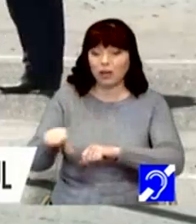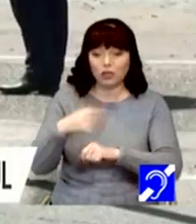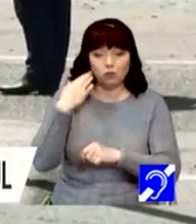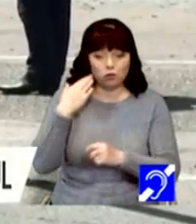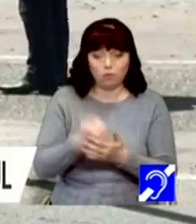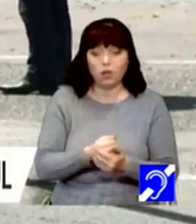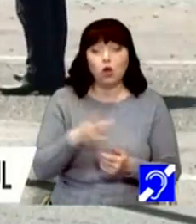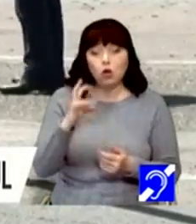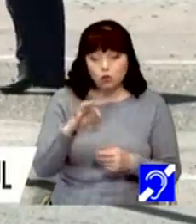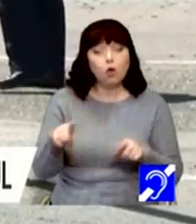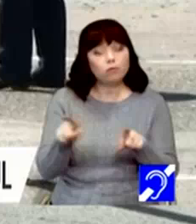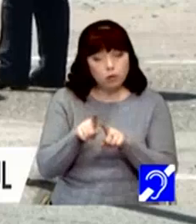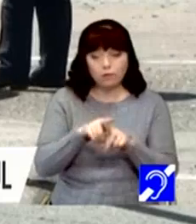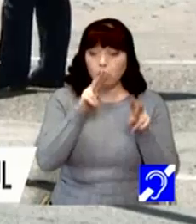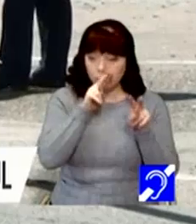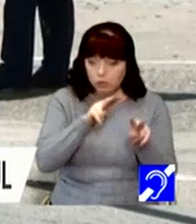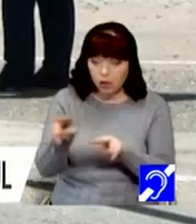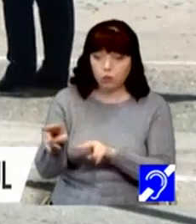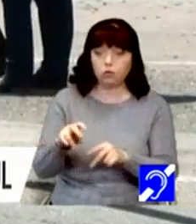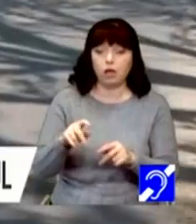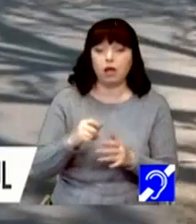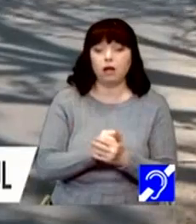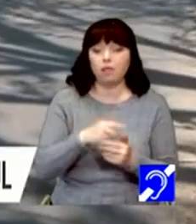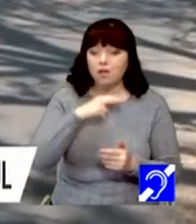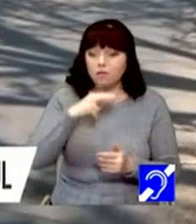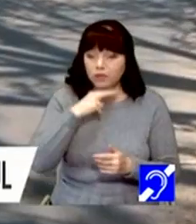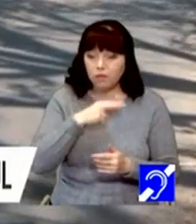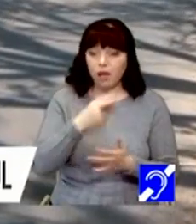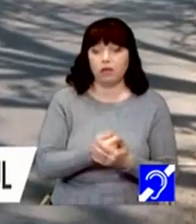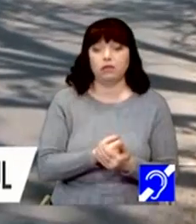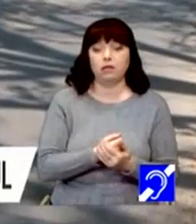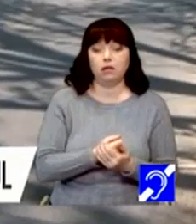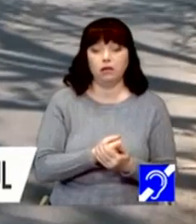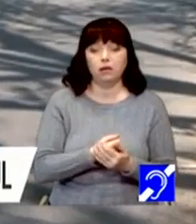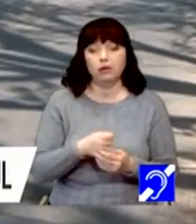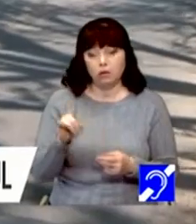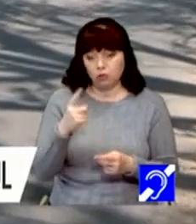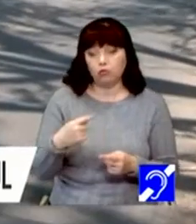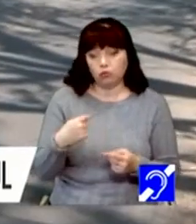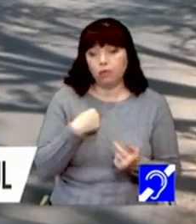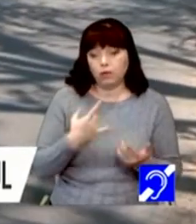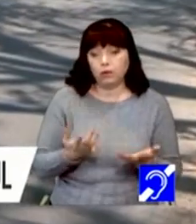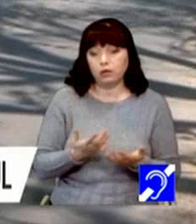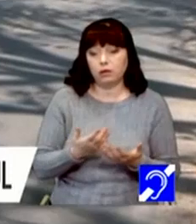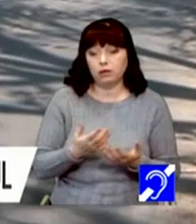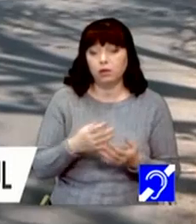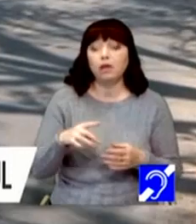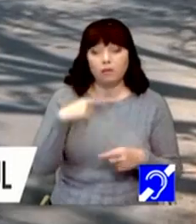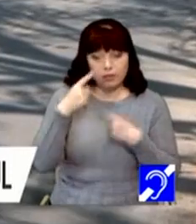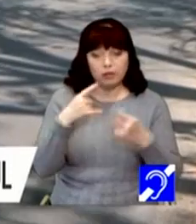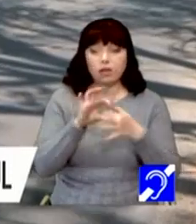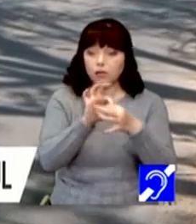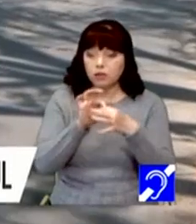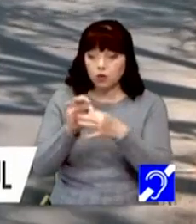dar nu le Privim sigur cu atenție putem și noi în corespondență continuă cu